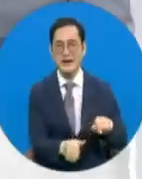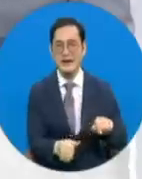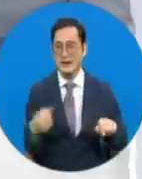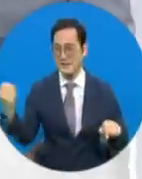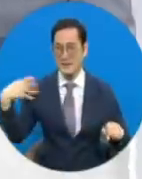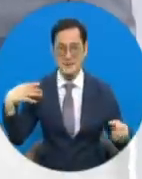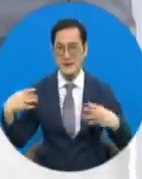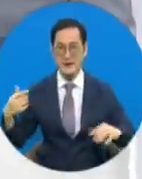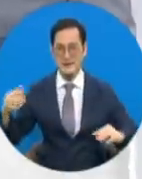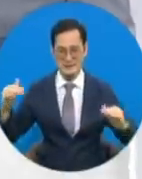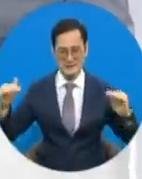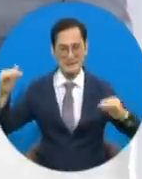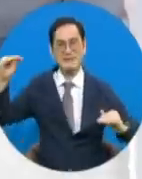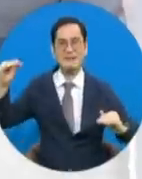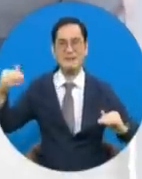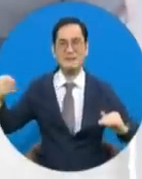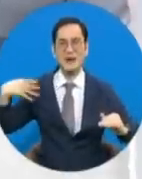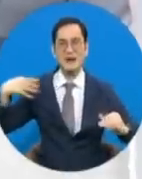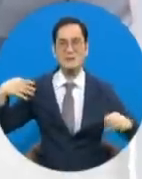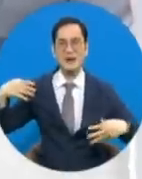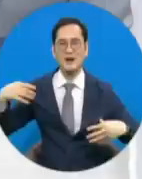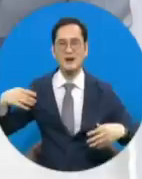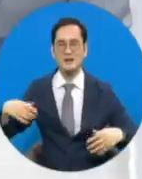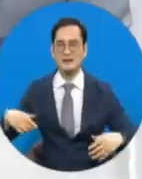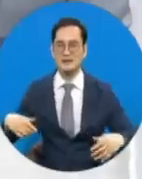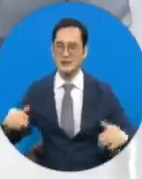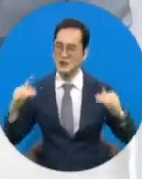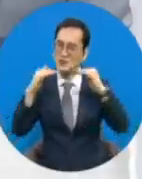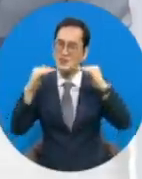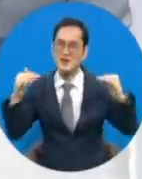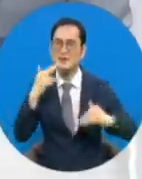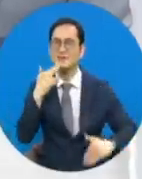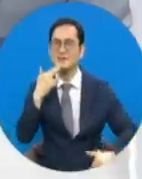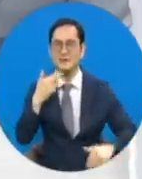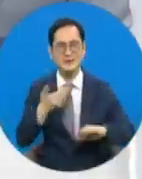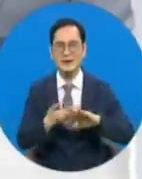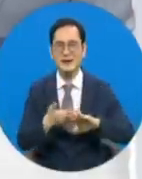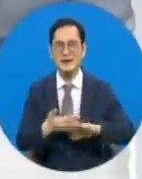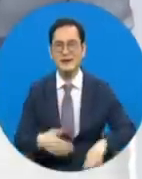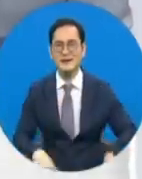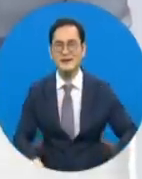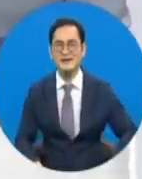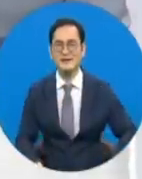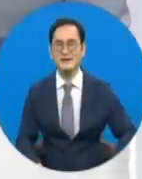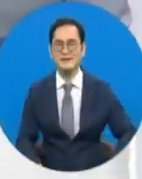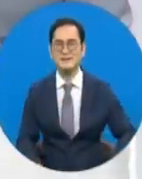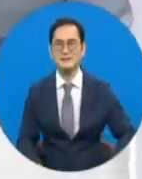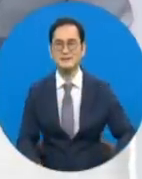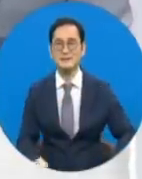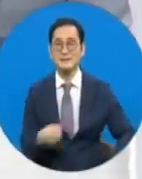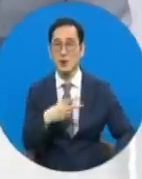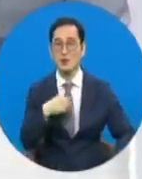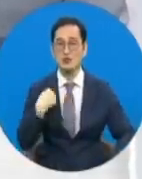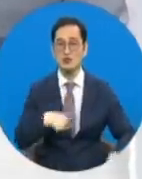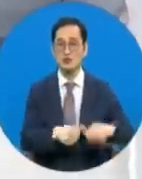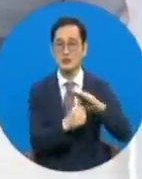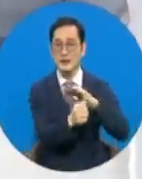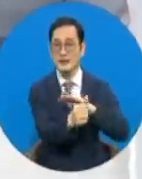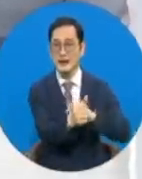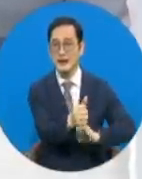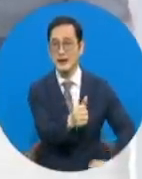하는 문제도 있을 수 있는 것이고 또 하나는 이제 우리가 좀 더 살펴봐야 될 것이 왜 중국